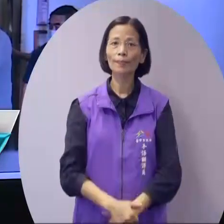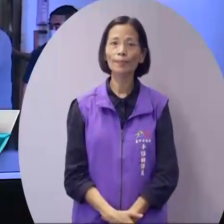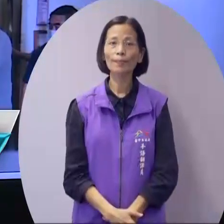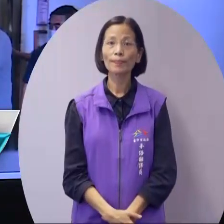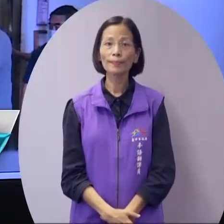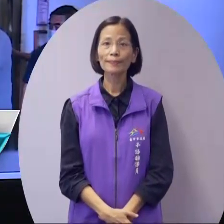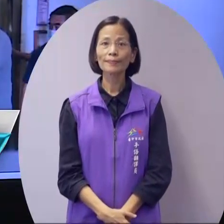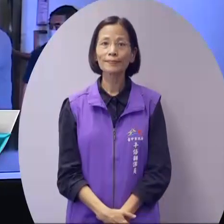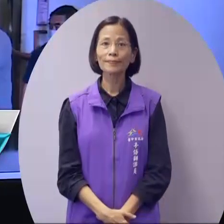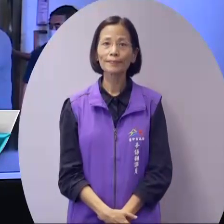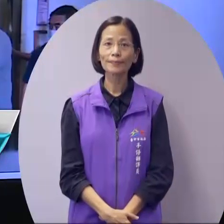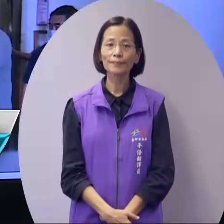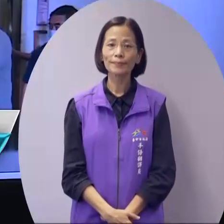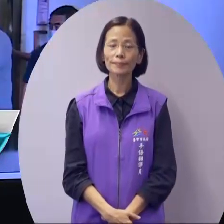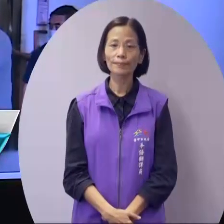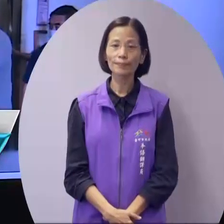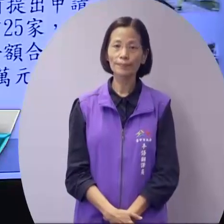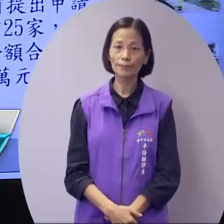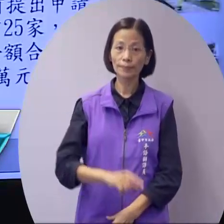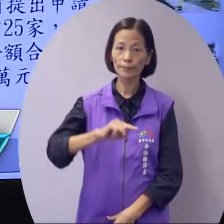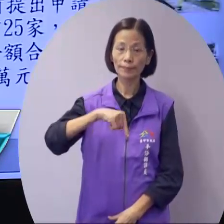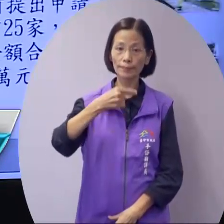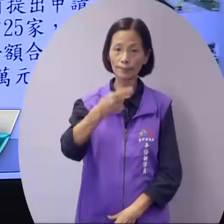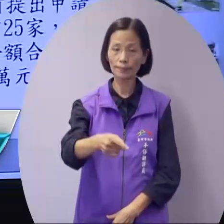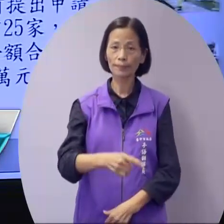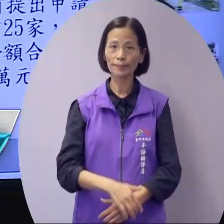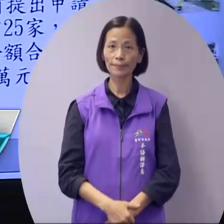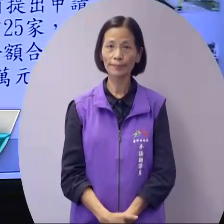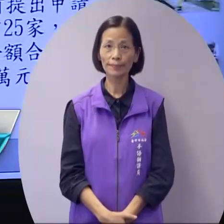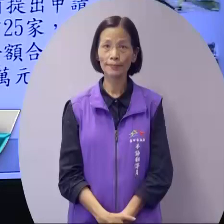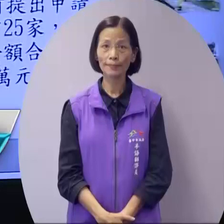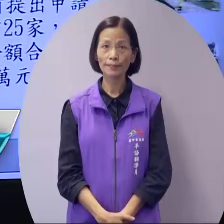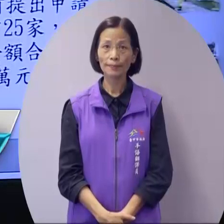的。好，下一页。